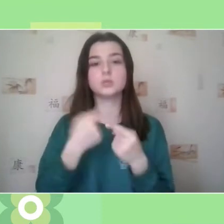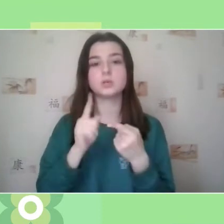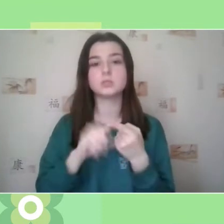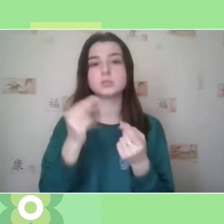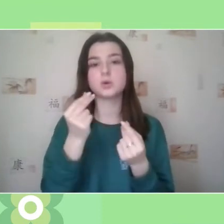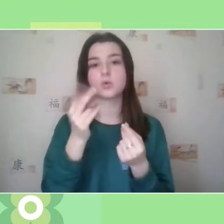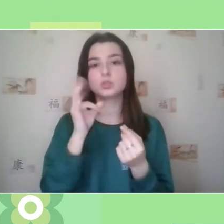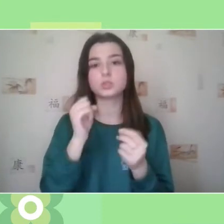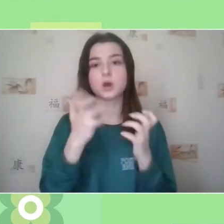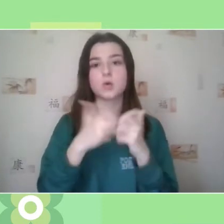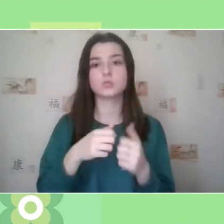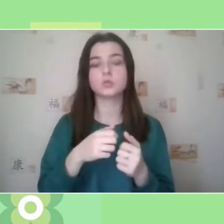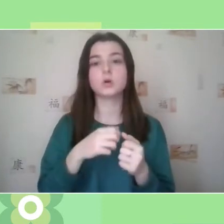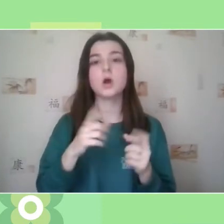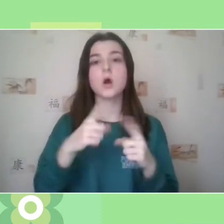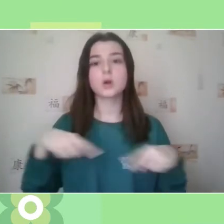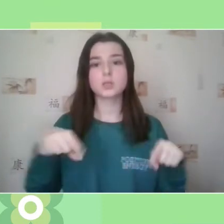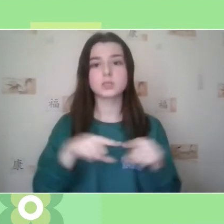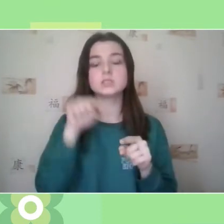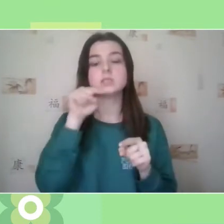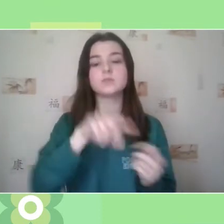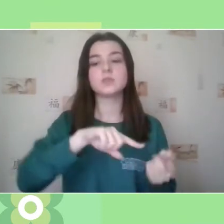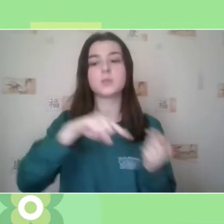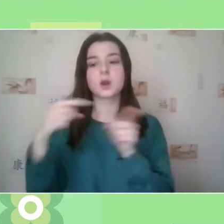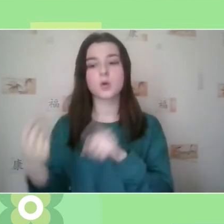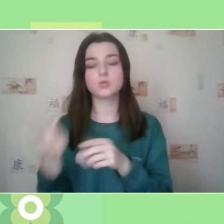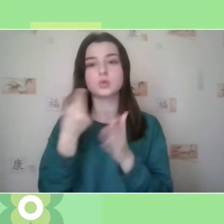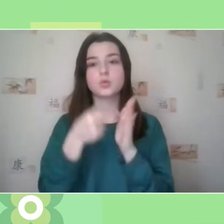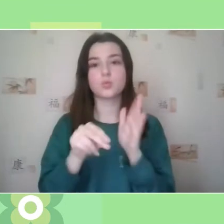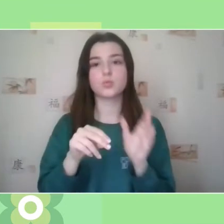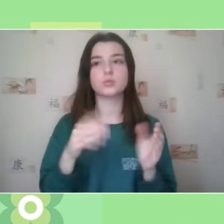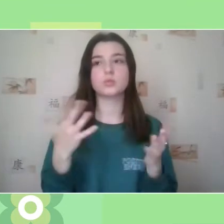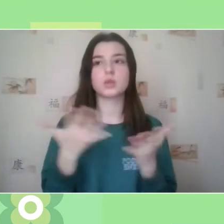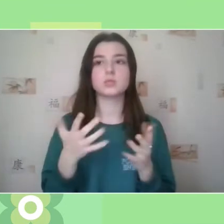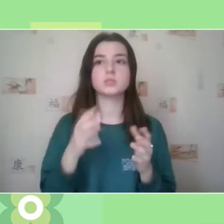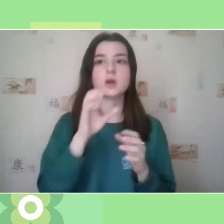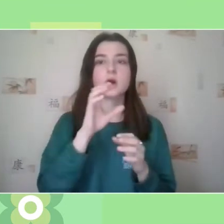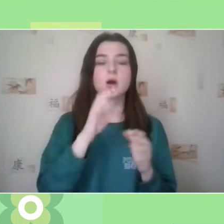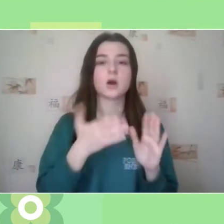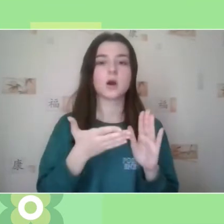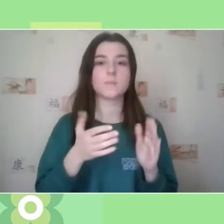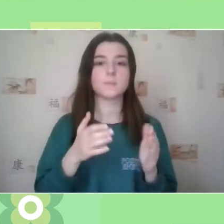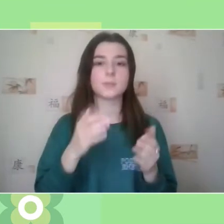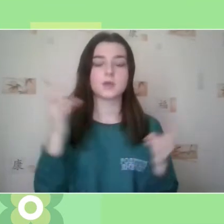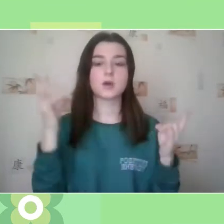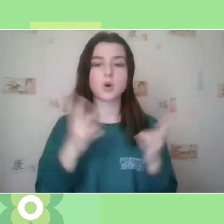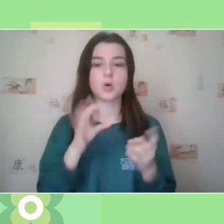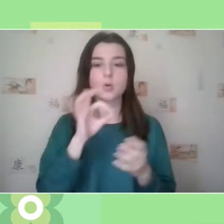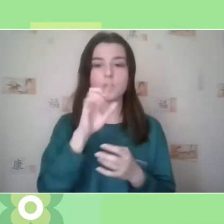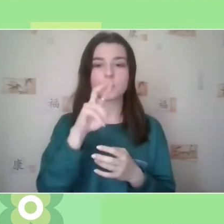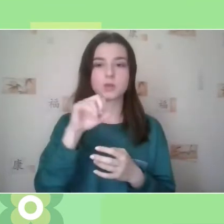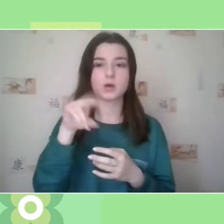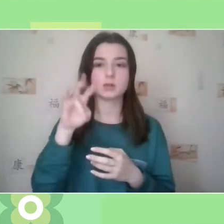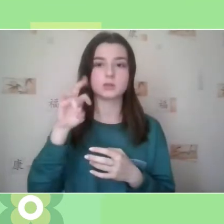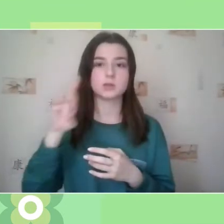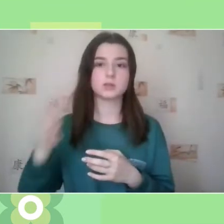громадської організації і звідти перераховуємо і купуємо обладнання. Ми не передаємо гроші зібрані там ні на лікарню, нікуди, ми купуємо